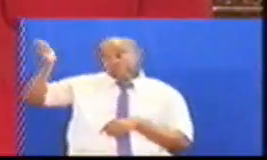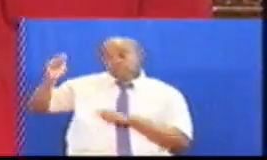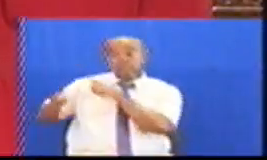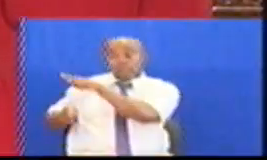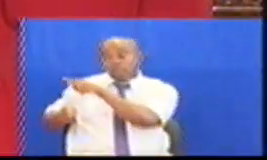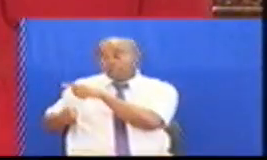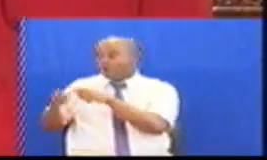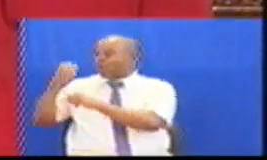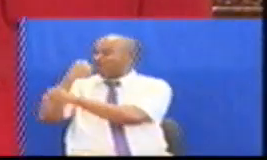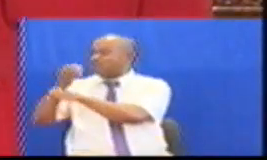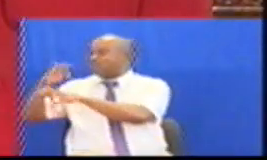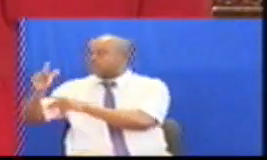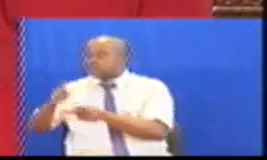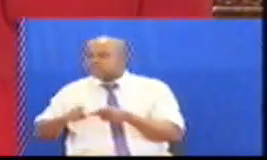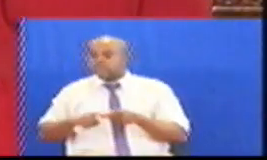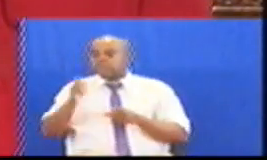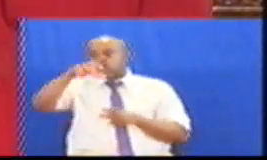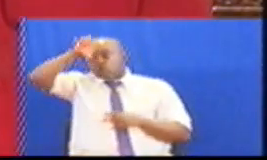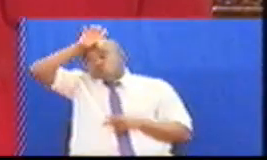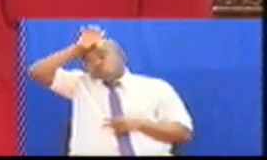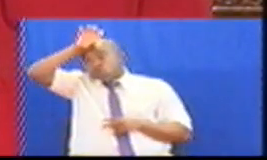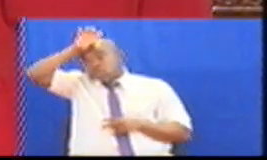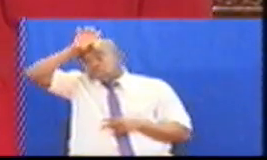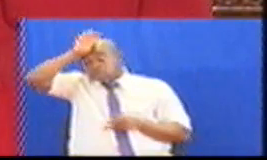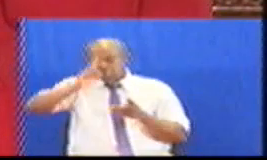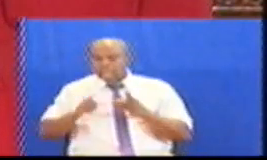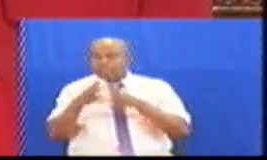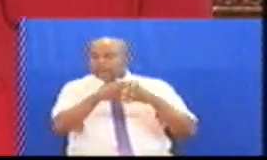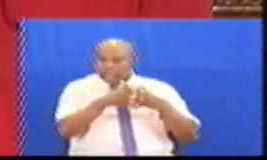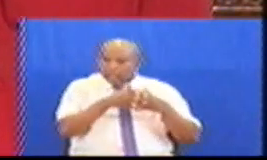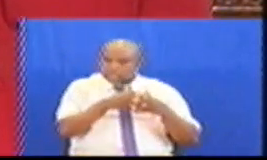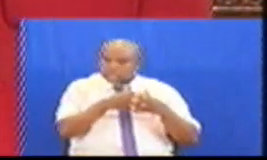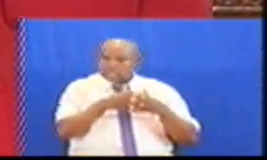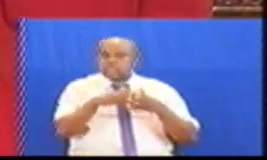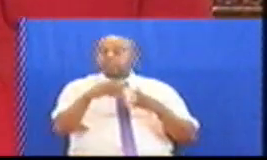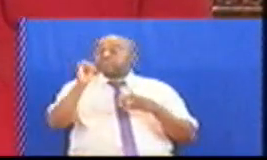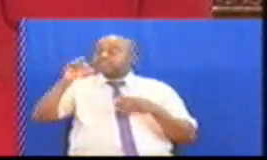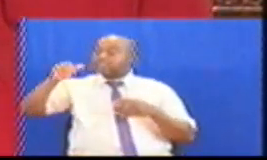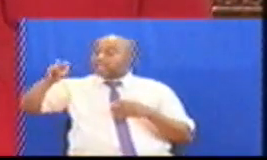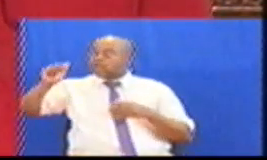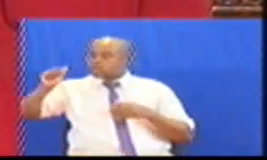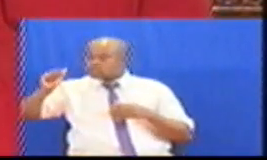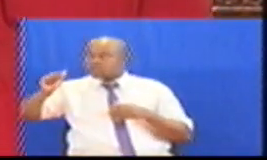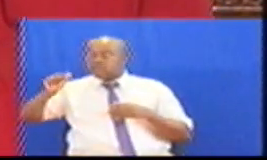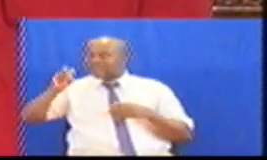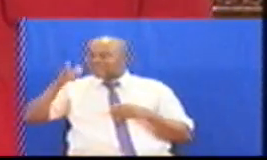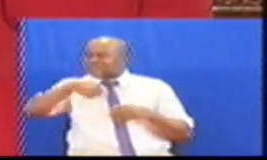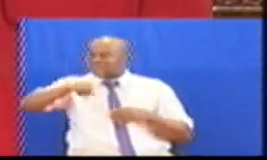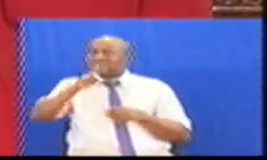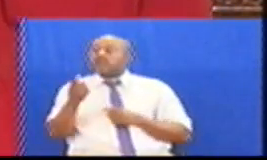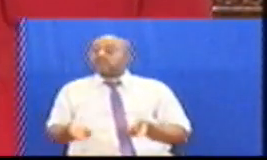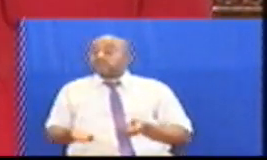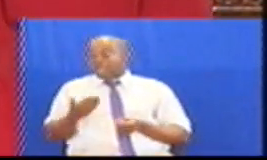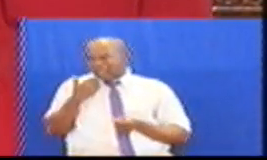hivyo, Uturuki wamefanya hivyo, Marekani wanafanya hivyo, Irani wamefanya hivyo, sisi ni nani?